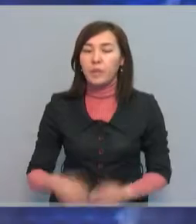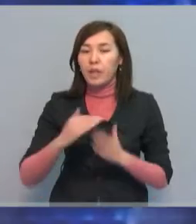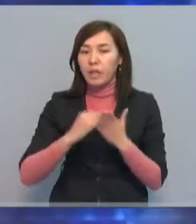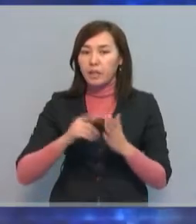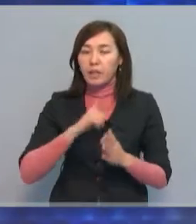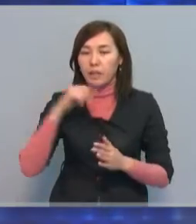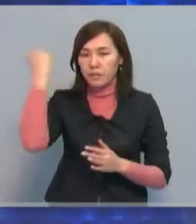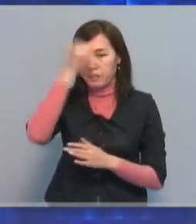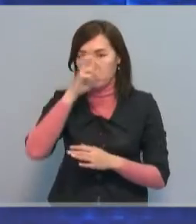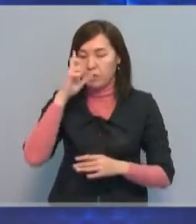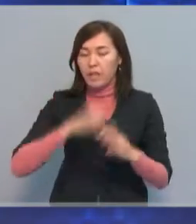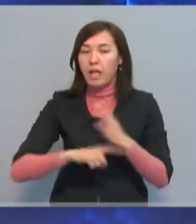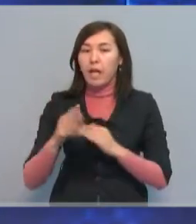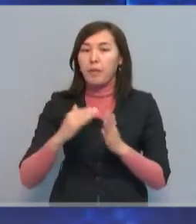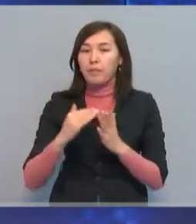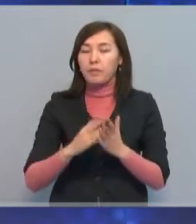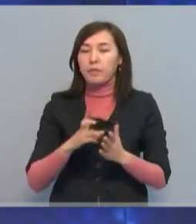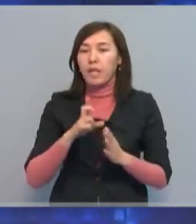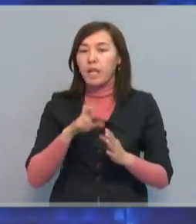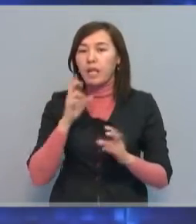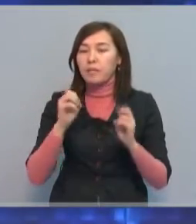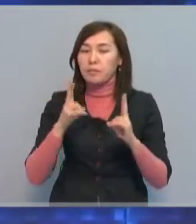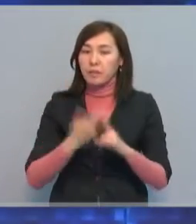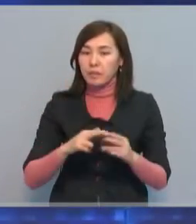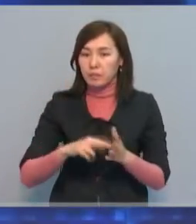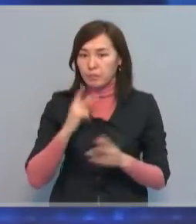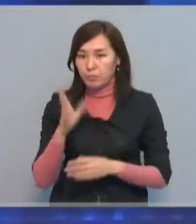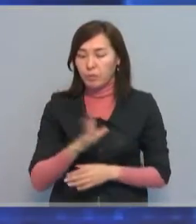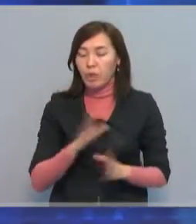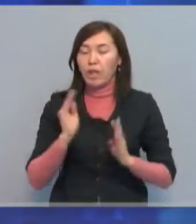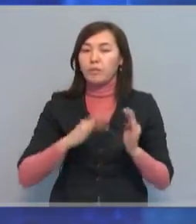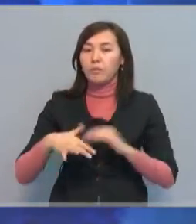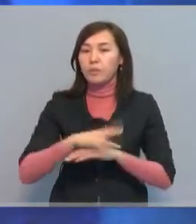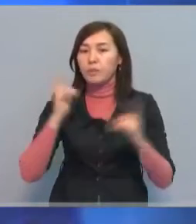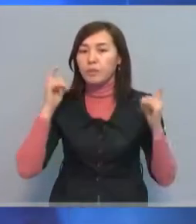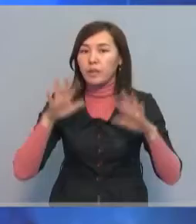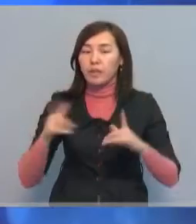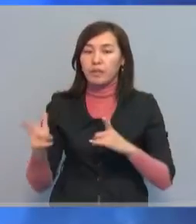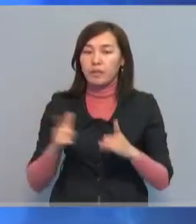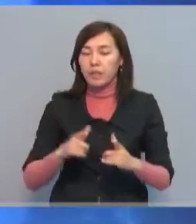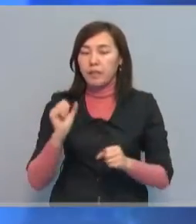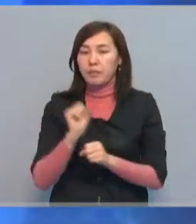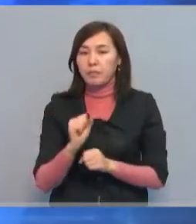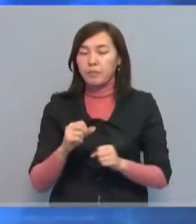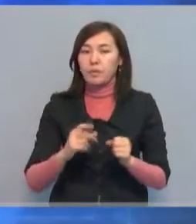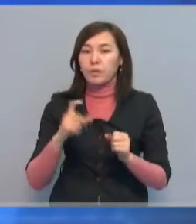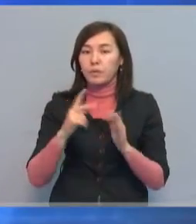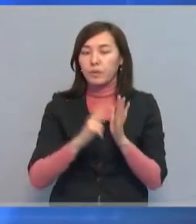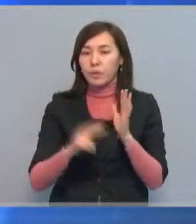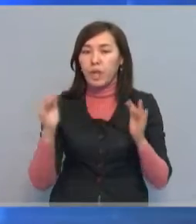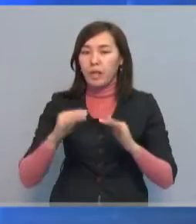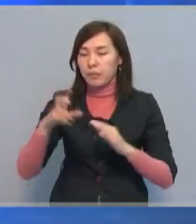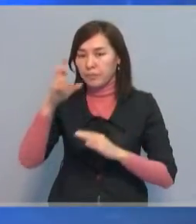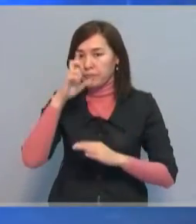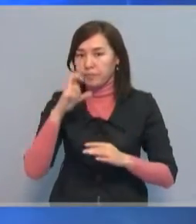В рамках Года молодежи в стране стартовала программа «Жас Маман». Проект предусматривает модернизацию учебно-производственной базы в 180